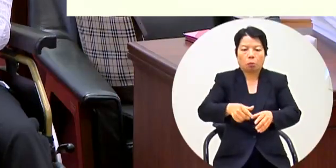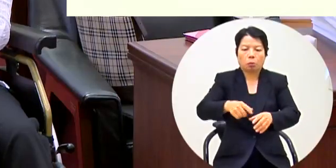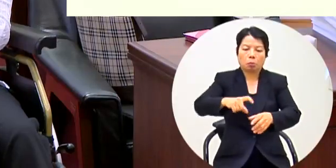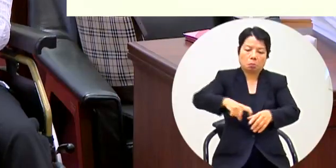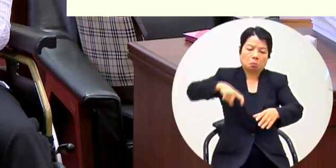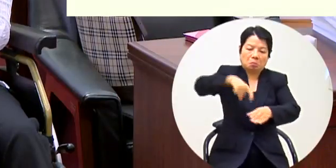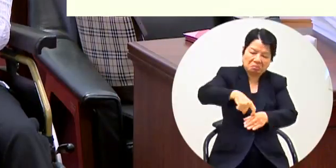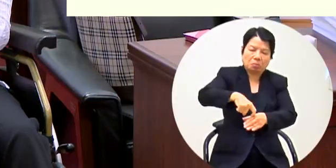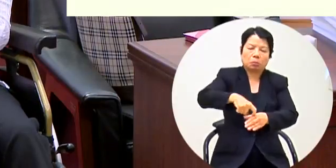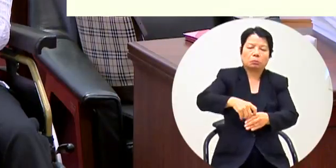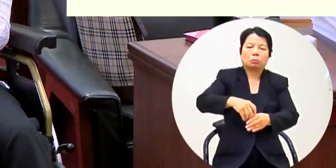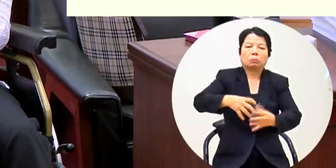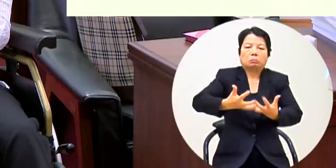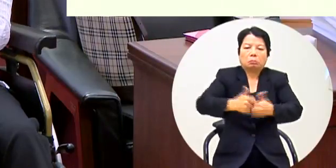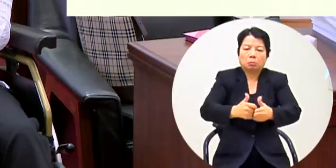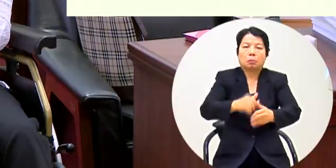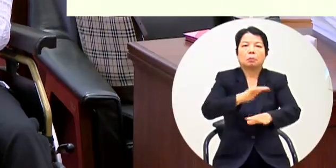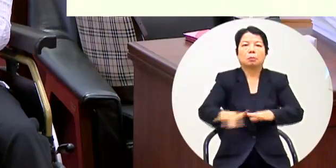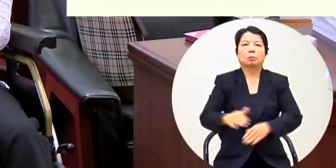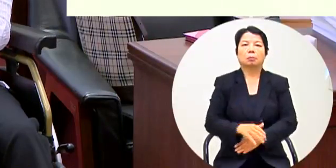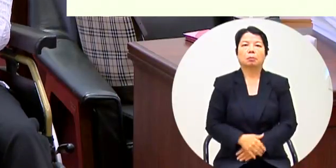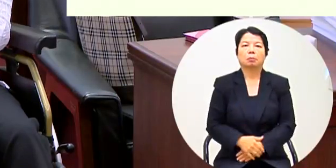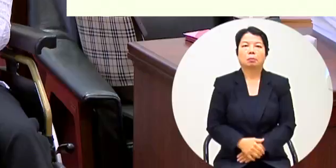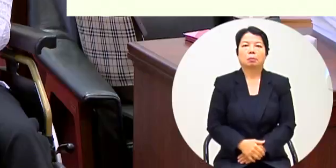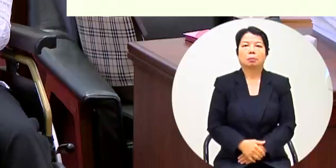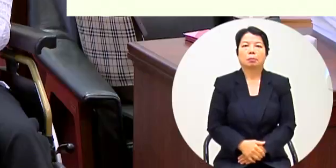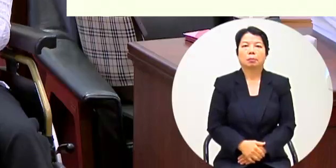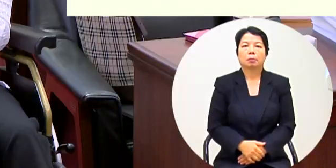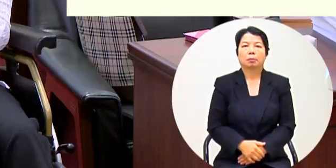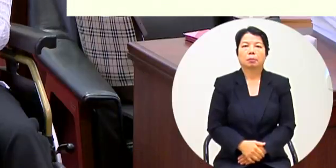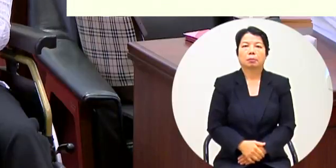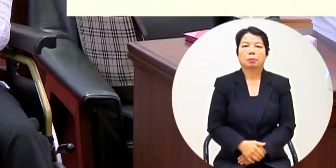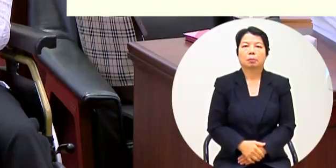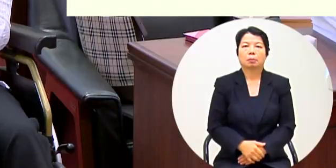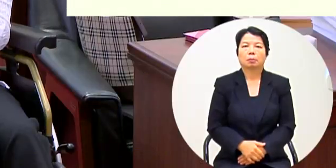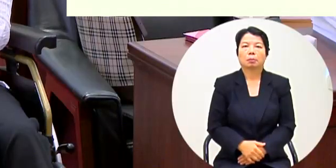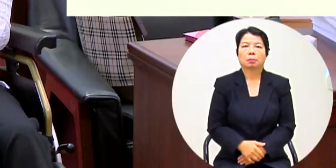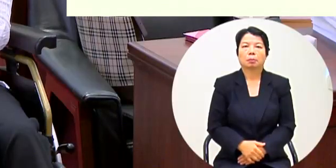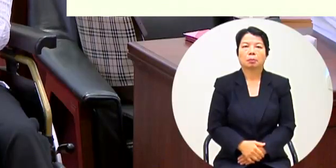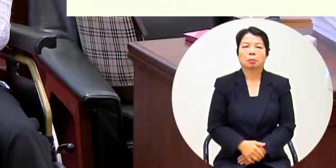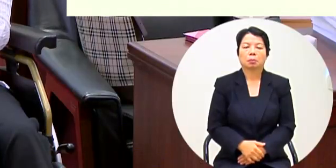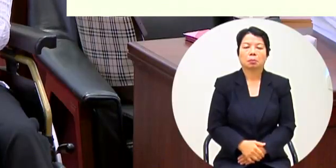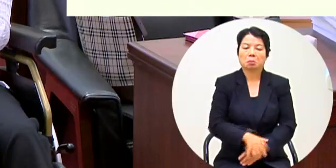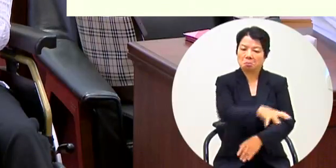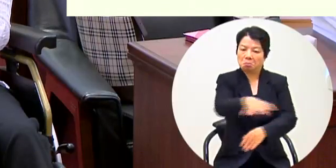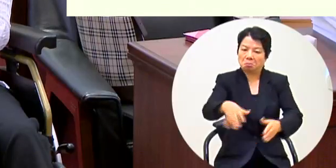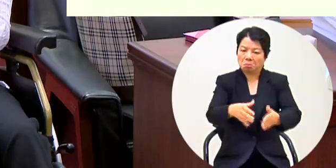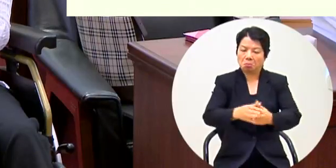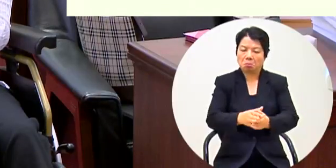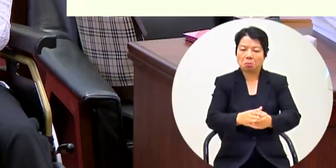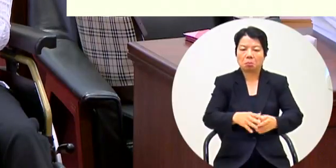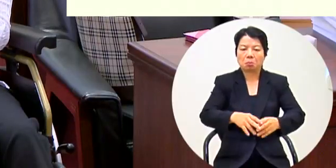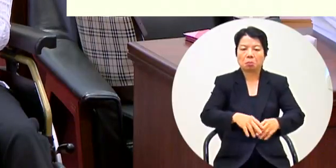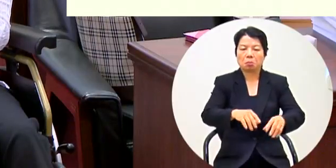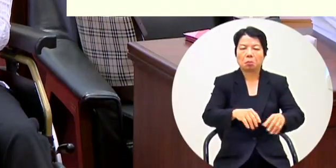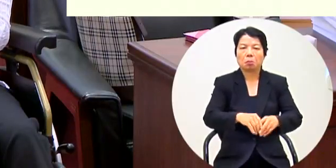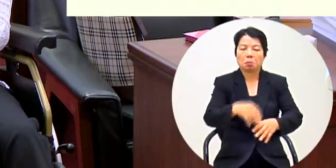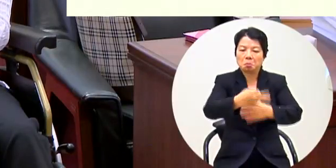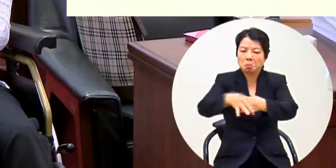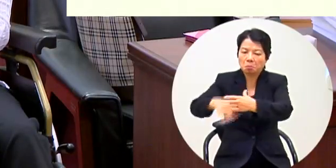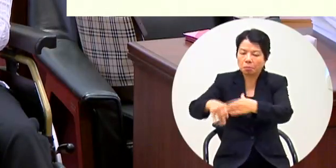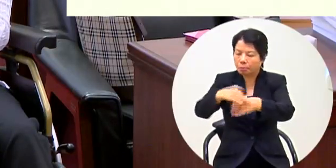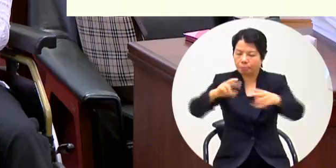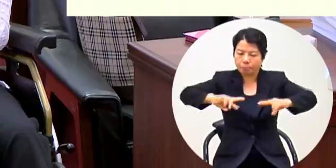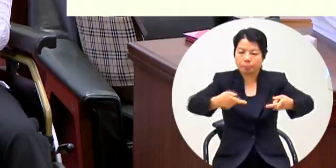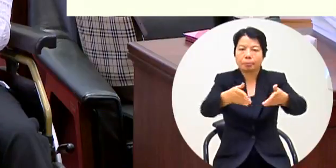是不是那么完善，那我觉得这些都是要改善，这是要给所有用路人公平友善的通行